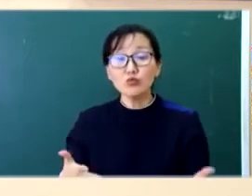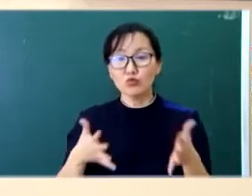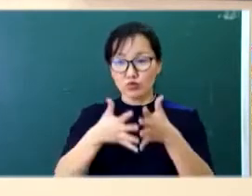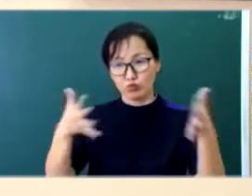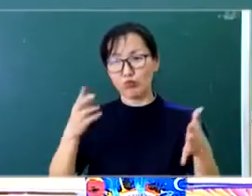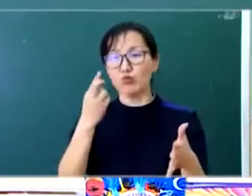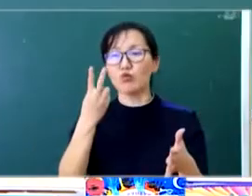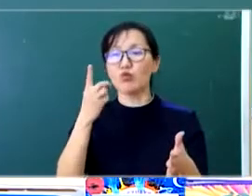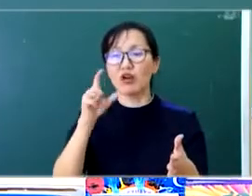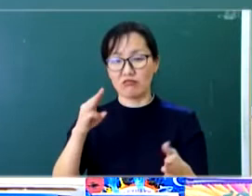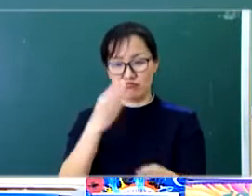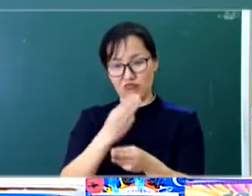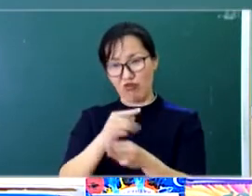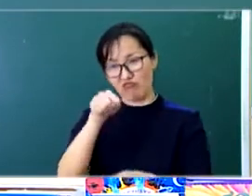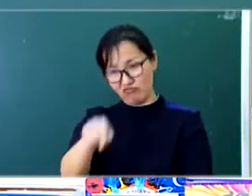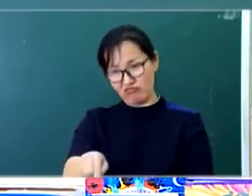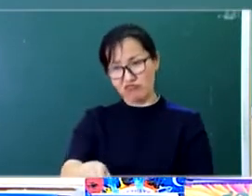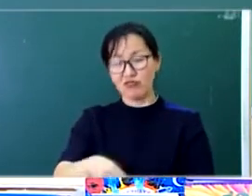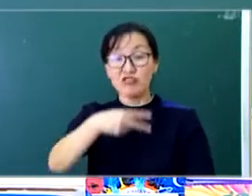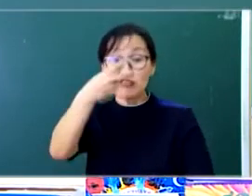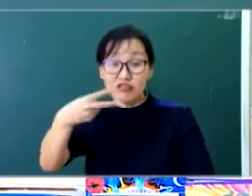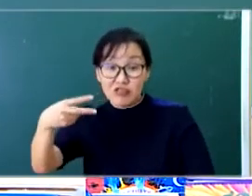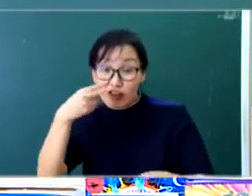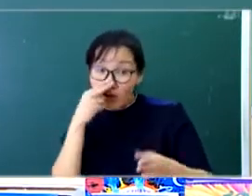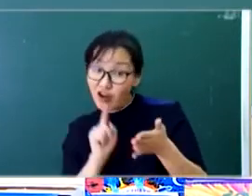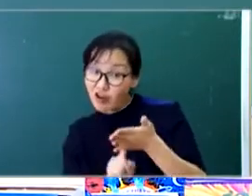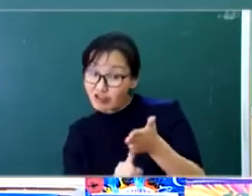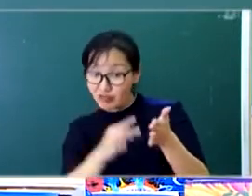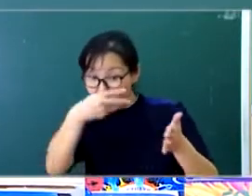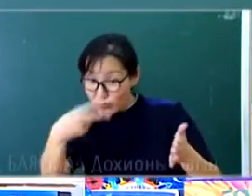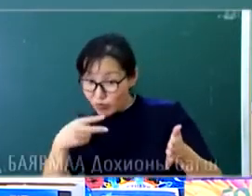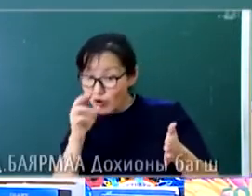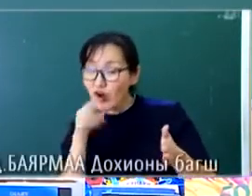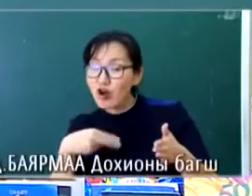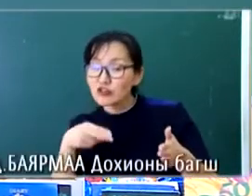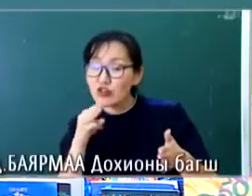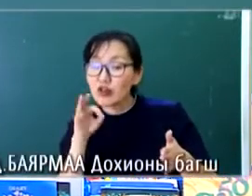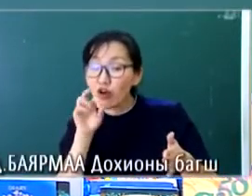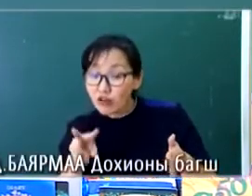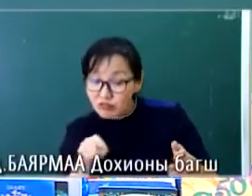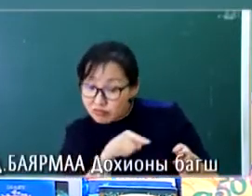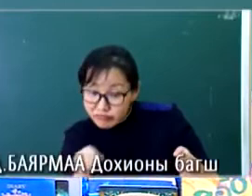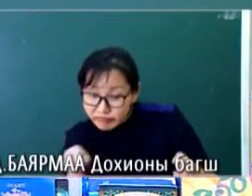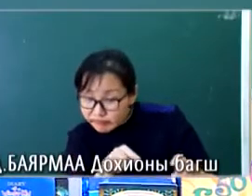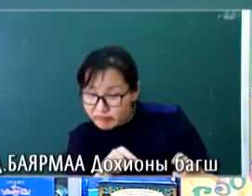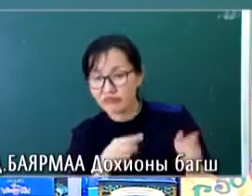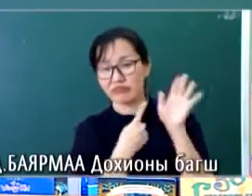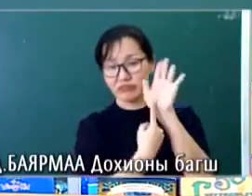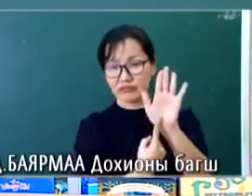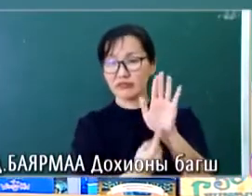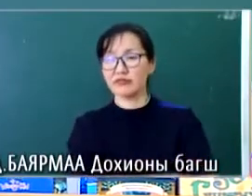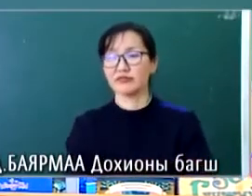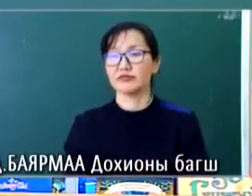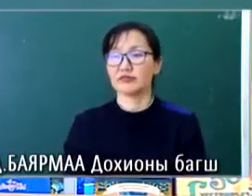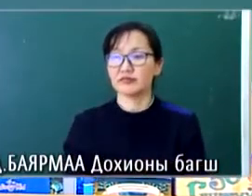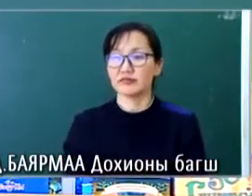цифр байна. За нэг гэсэн байна. Тэгвэл 1/2 ойрхон уу? 2/2 ойрхон уу гэдгийг тоон шулуун дээр харъя. За өгч